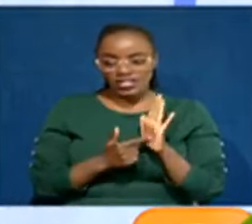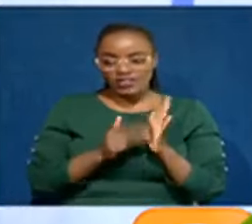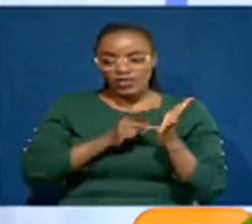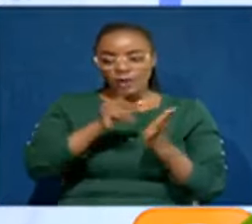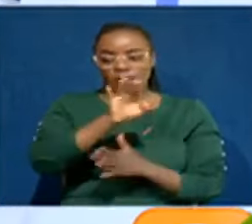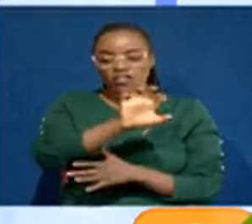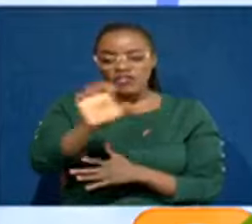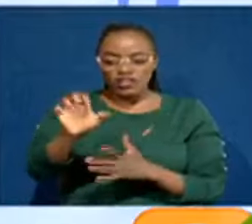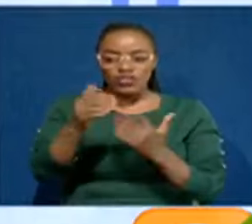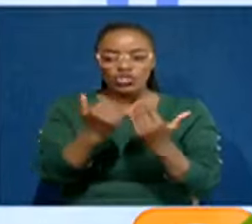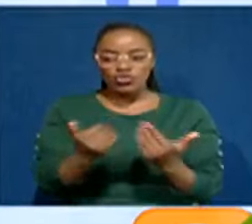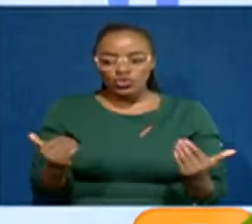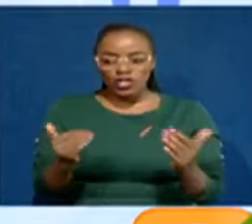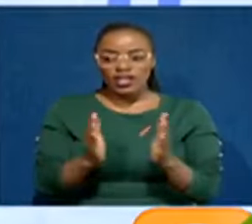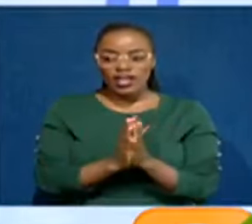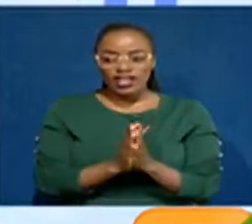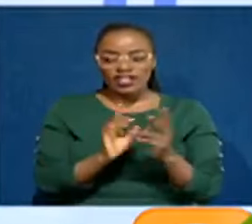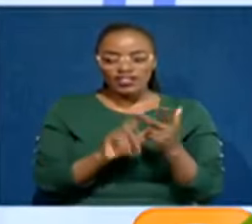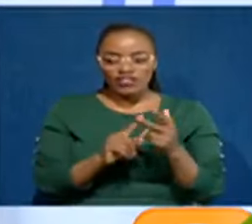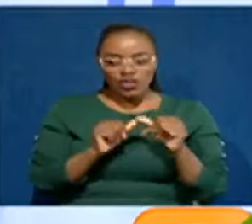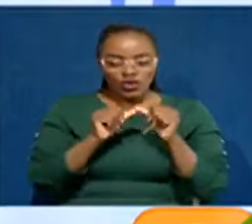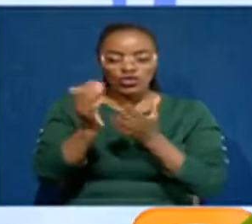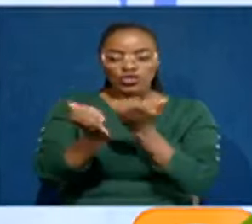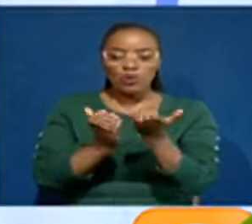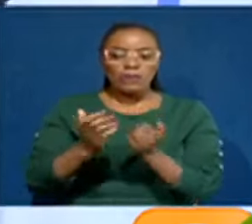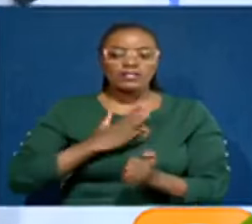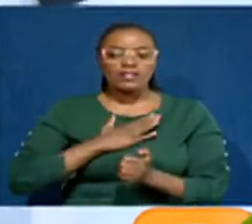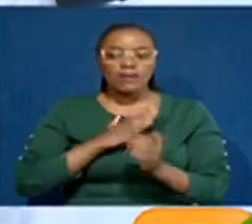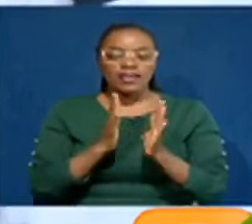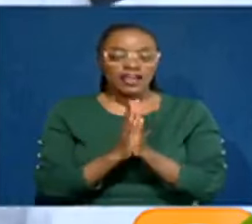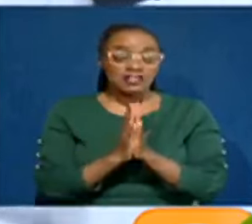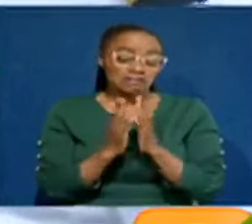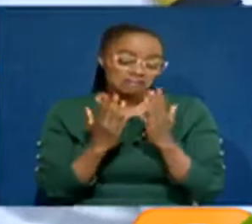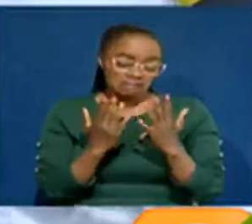Nitalipia watoto shule. Nitaendeleza